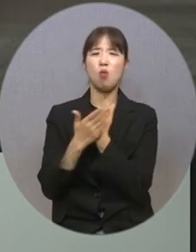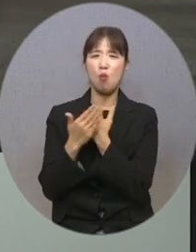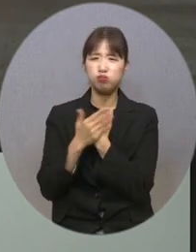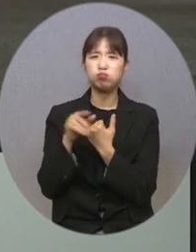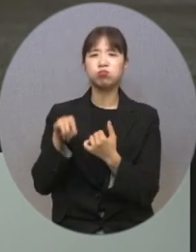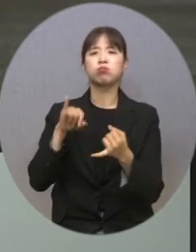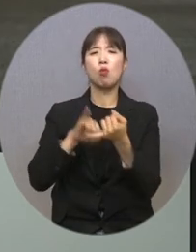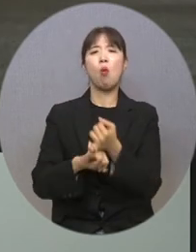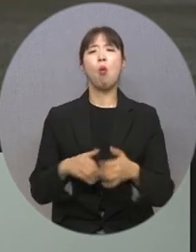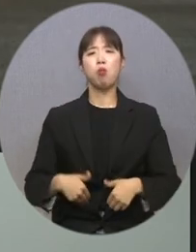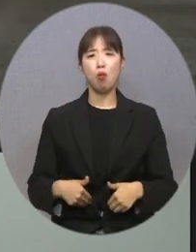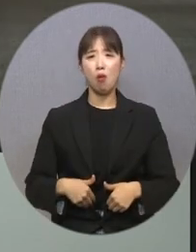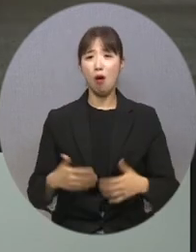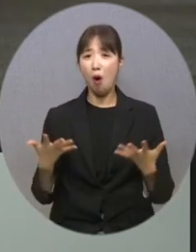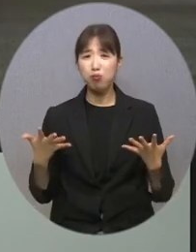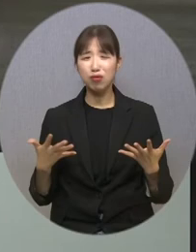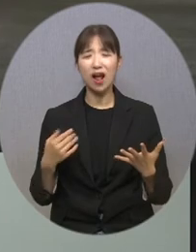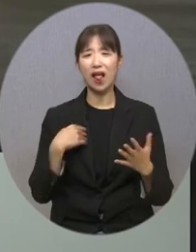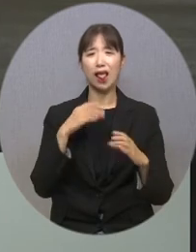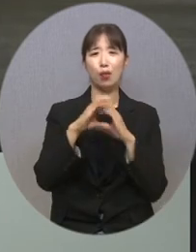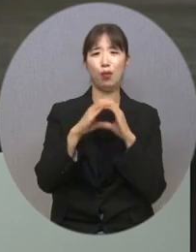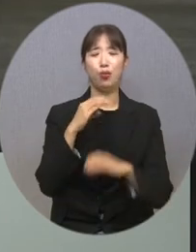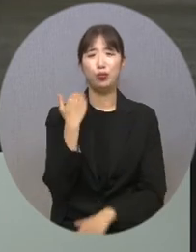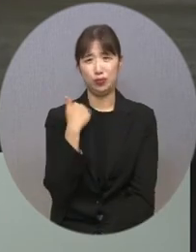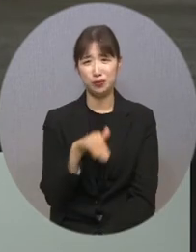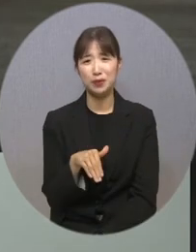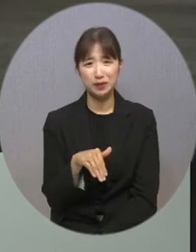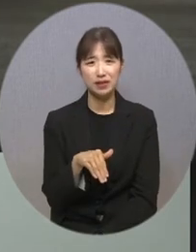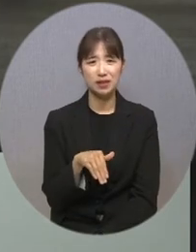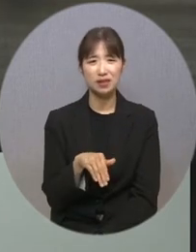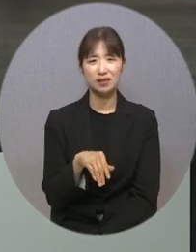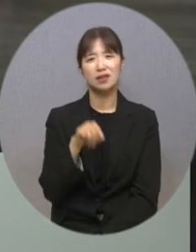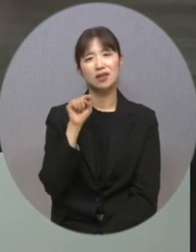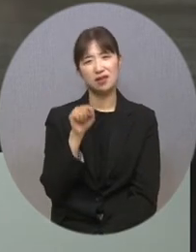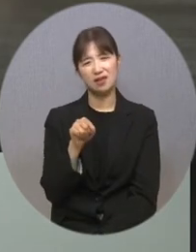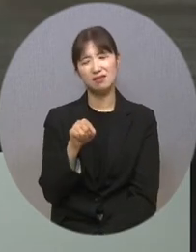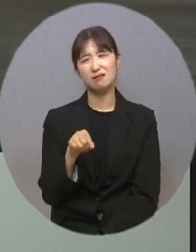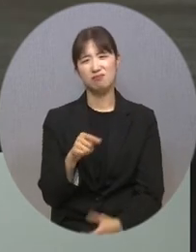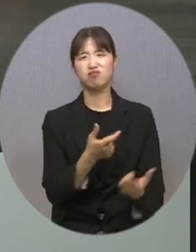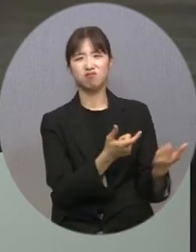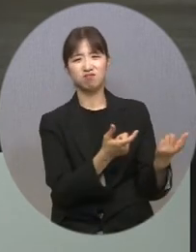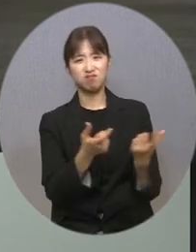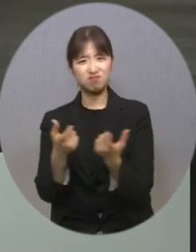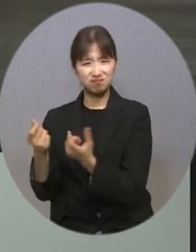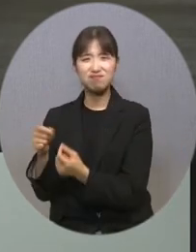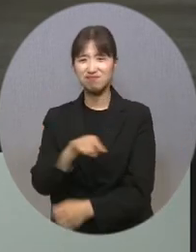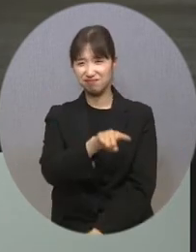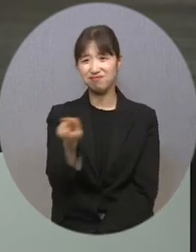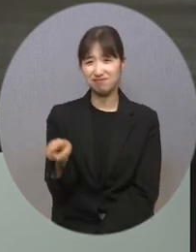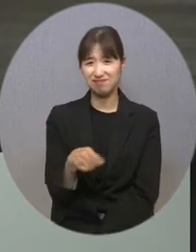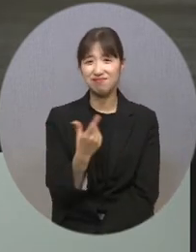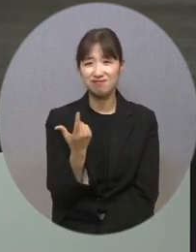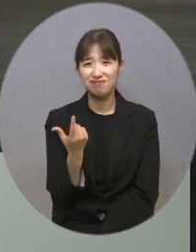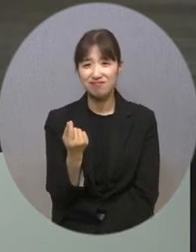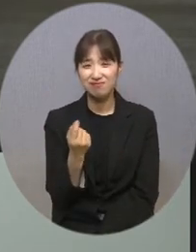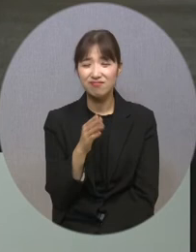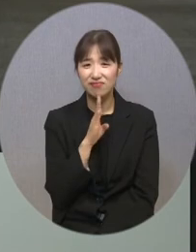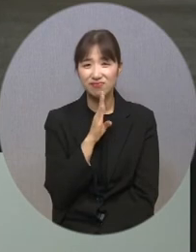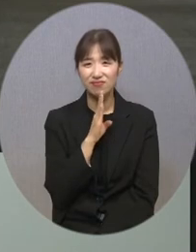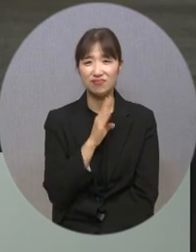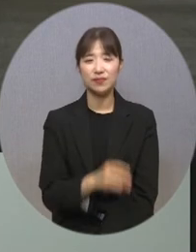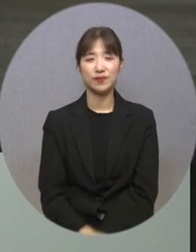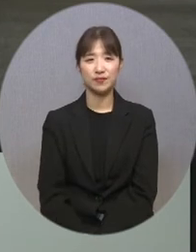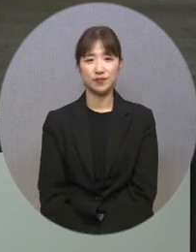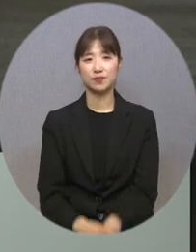기본적으로 옆에 있어야 되고 우리 지원 님 같은 경우도 그쵸 그런 것들이 기본적으로 같이 공통적인 상황 것